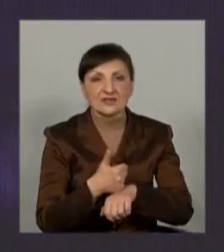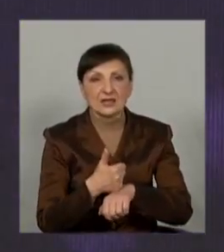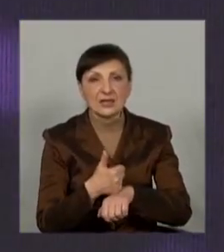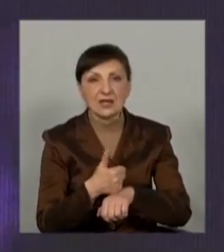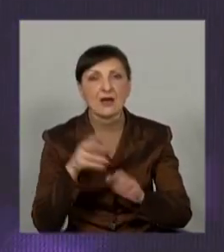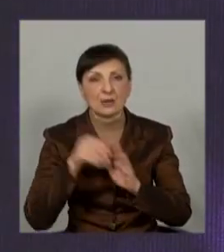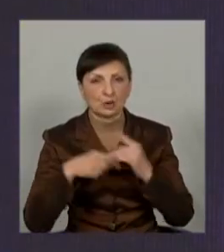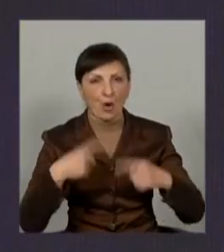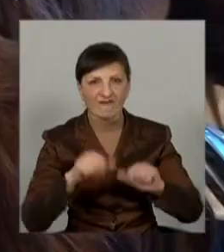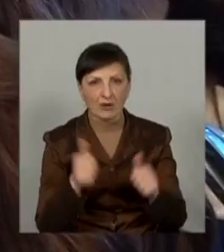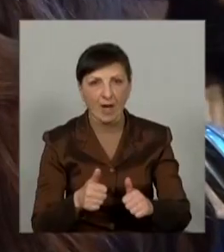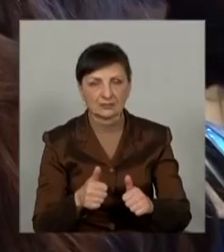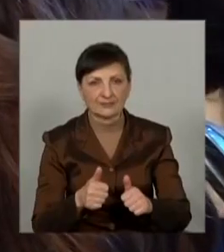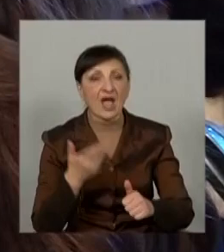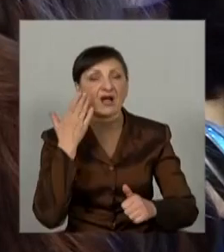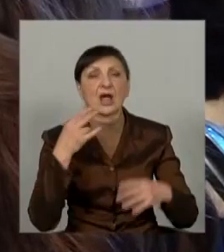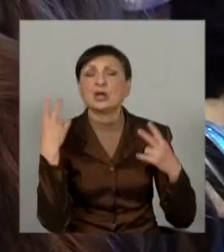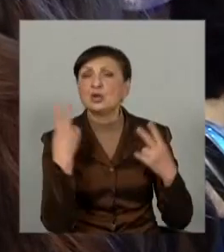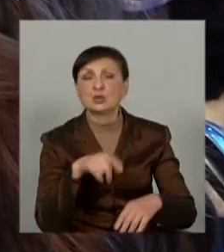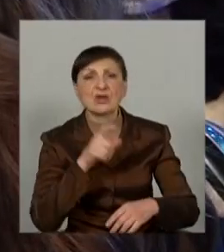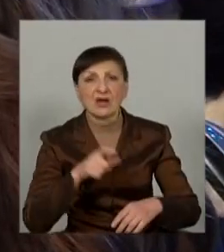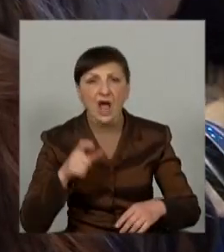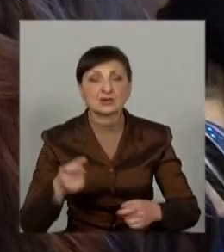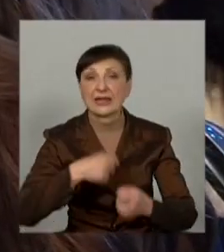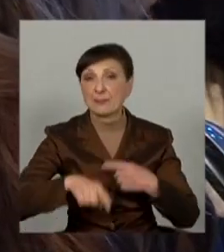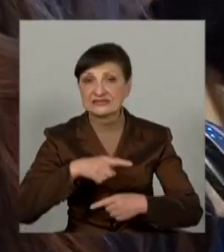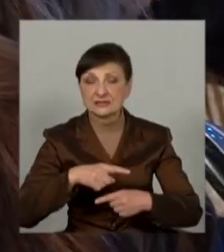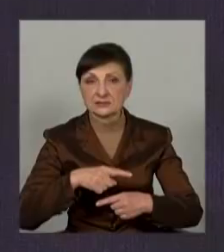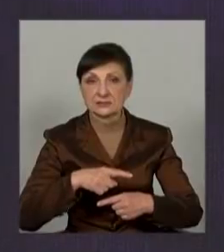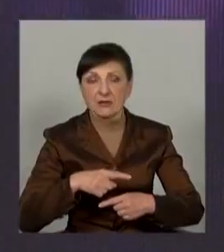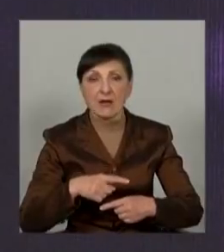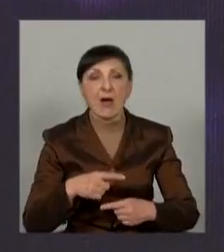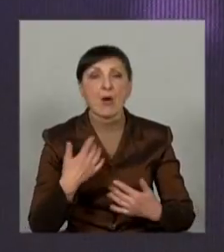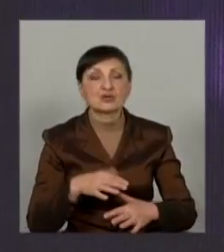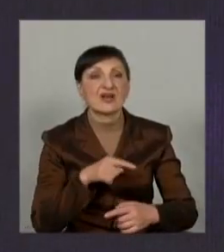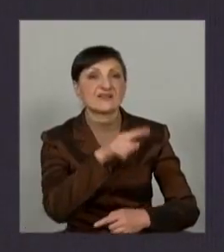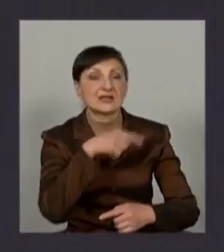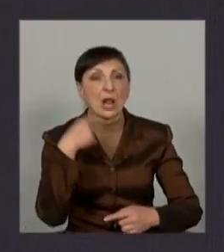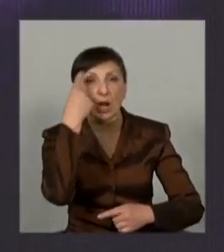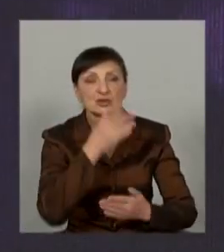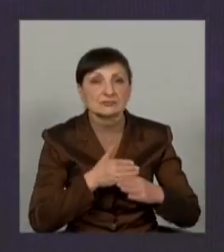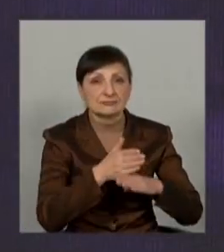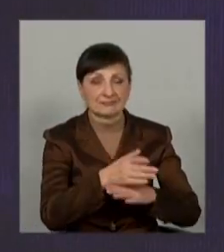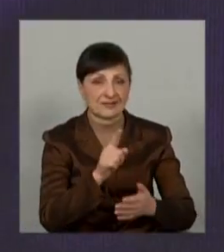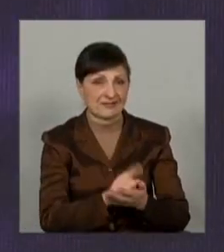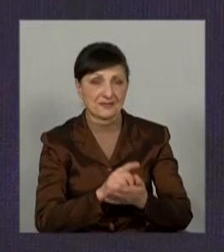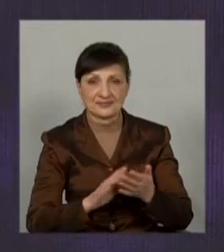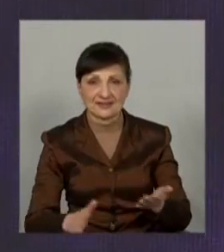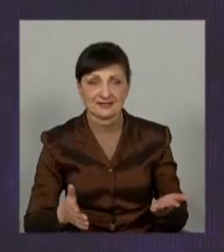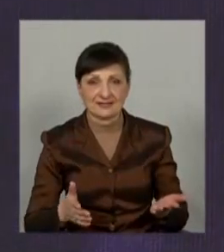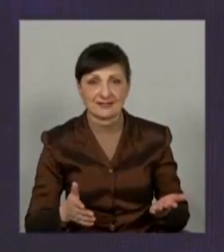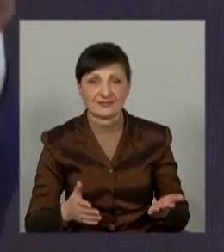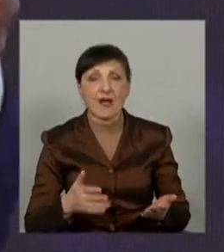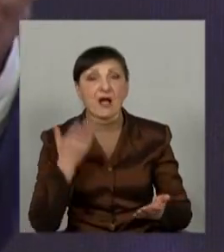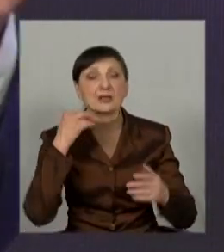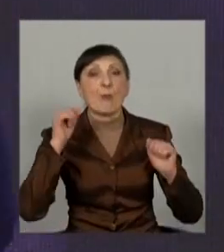проактивный формат, когда не надо гражданам или бизнесу взаимодействовать в личную с государством, с представителями государства, а